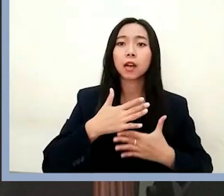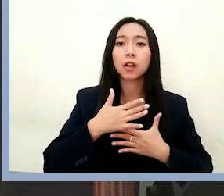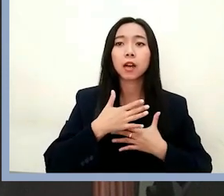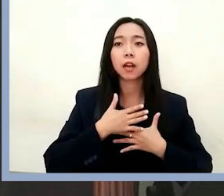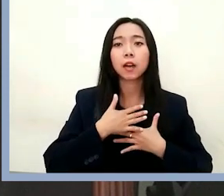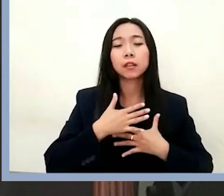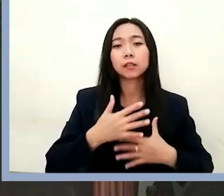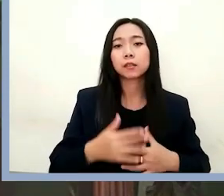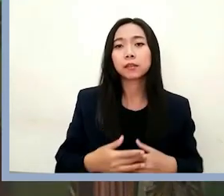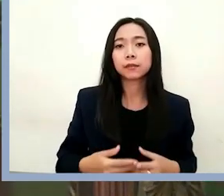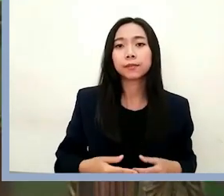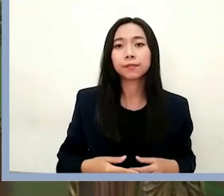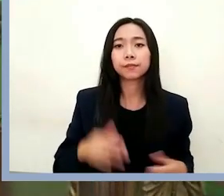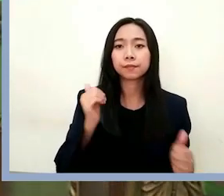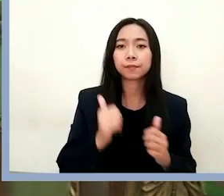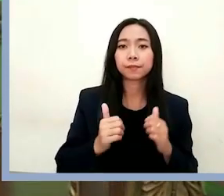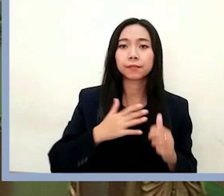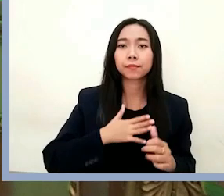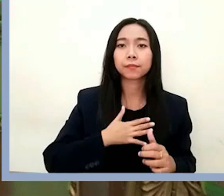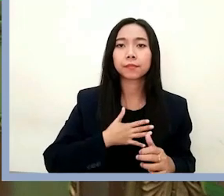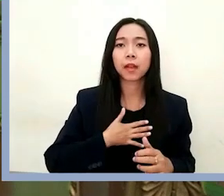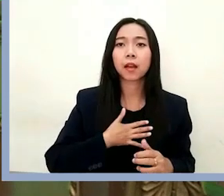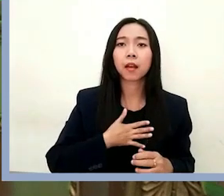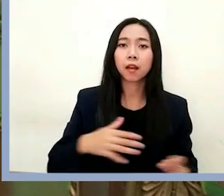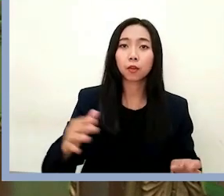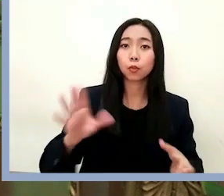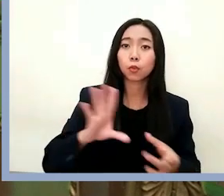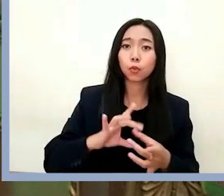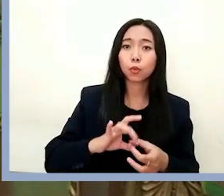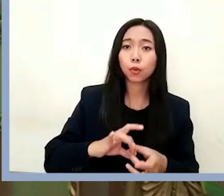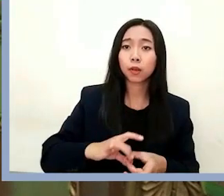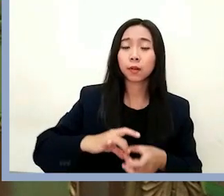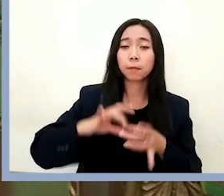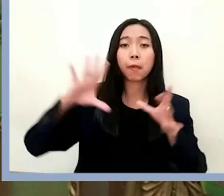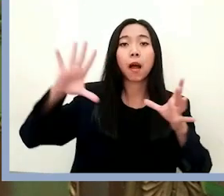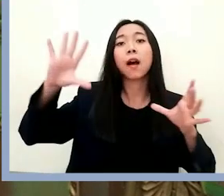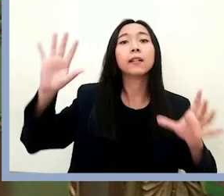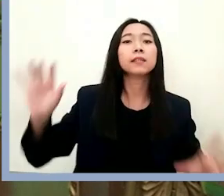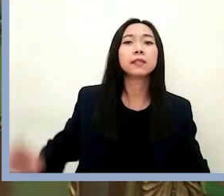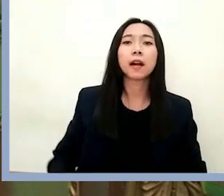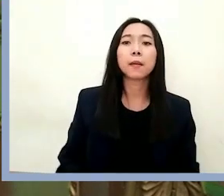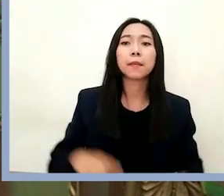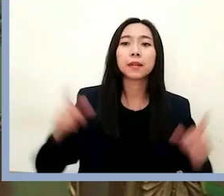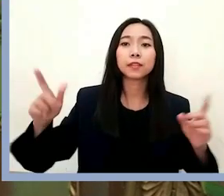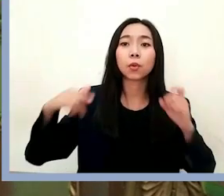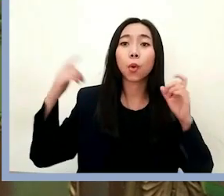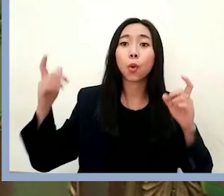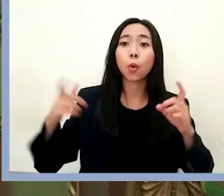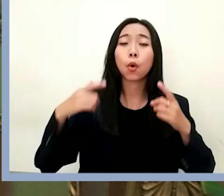kesesakan sehingga aku lepas dan